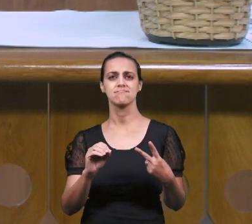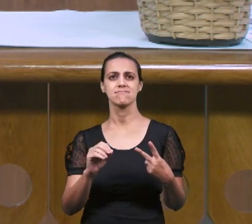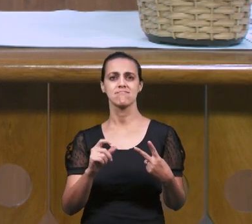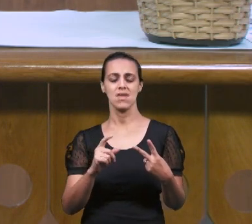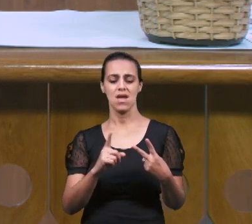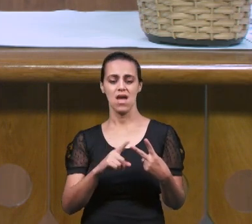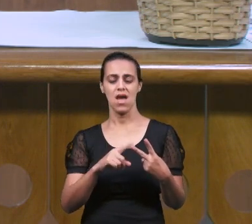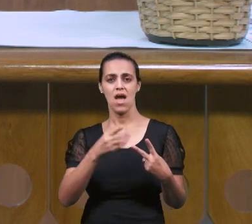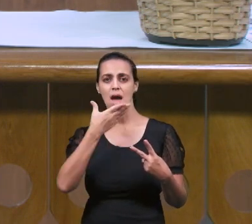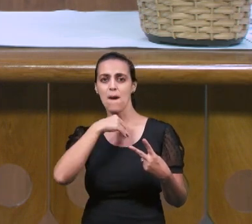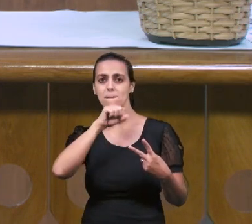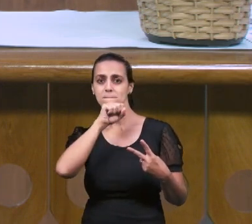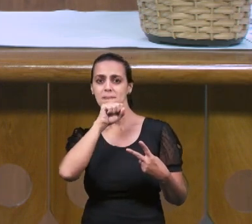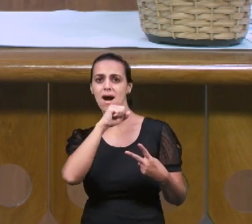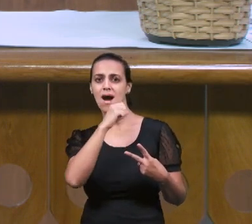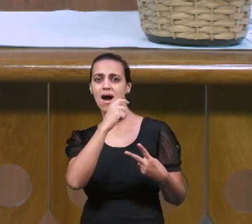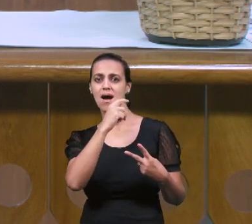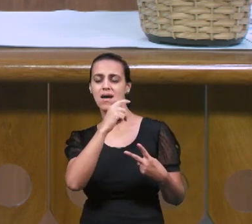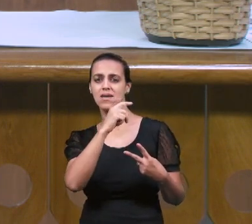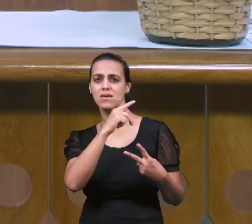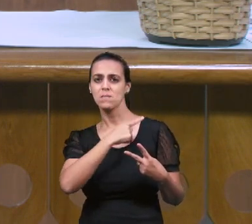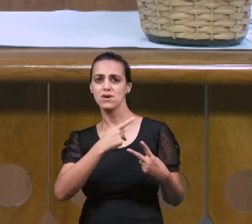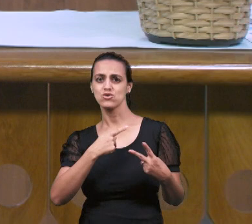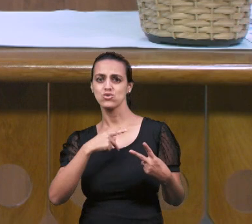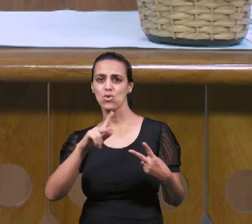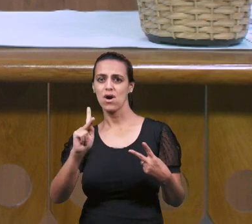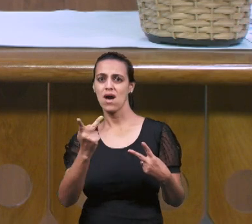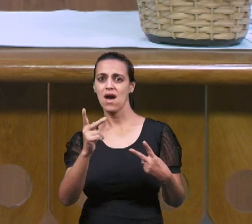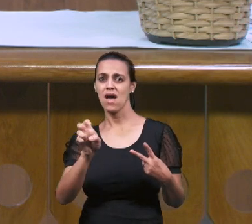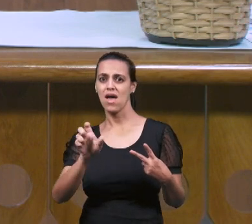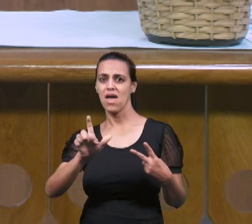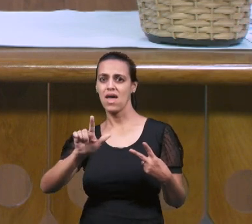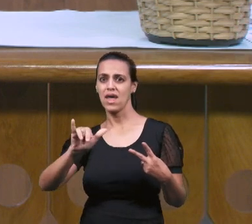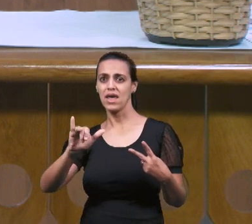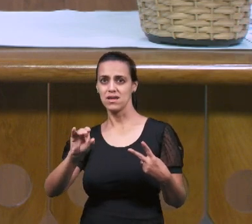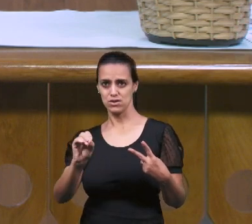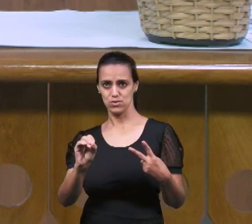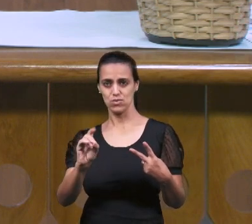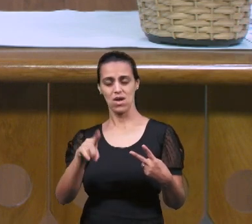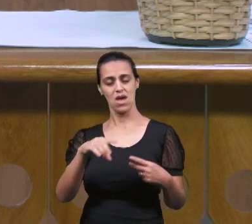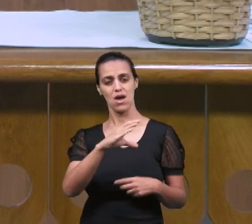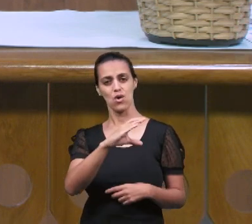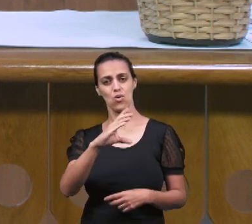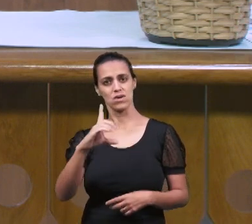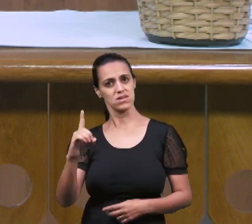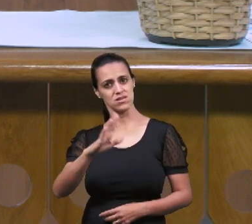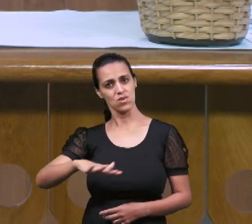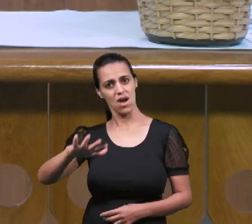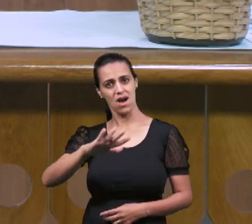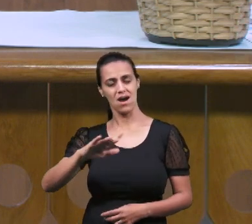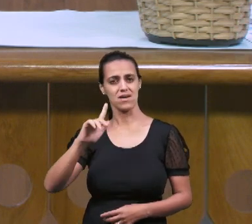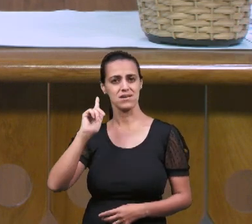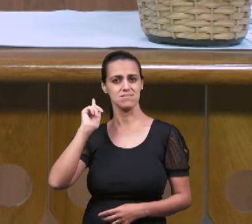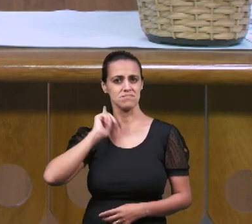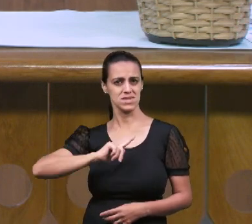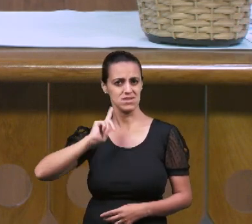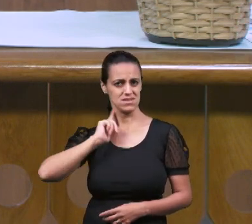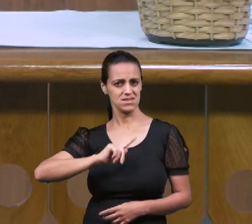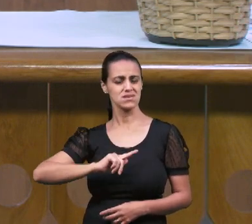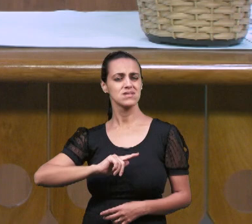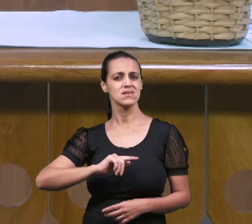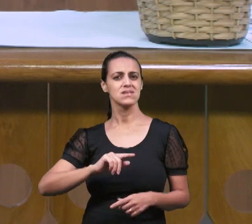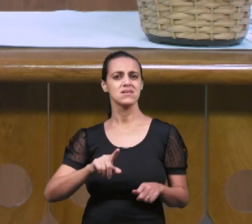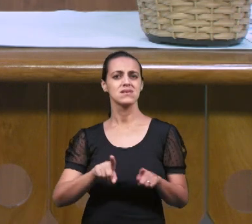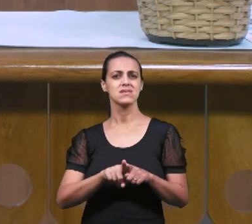père du pasteur Hélio d'Assis Ribeiro, coordinateur de la région, Luan